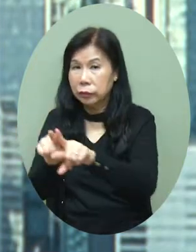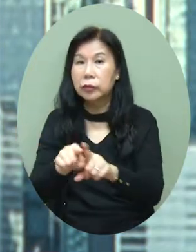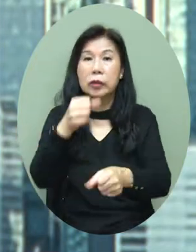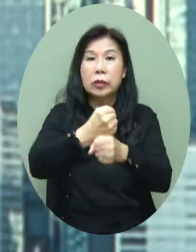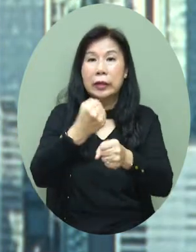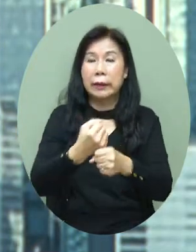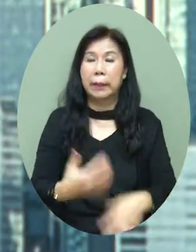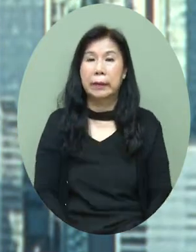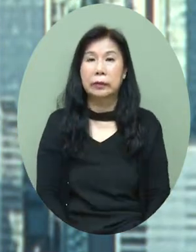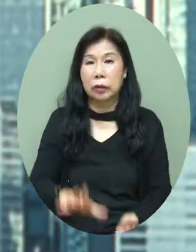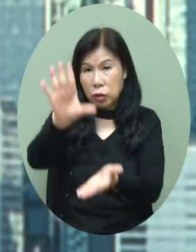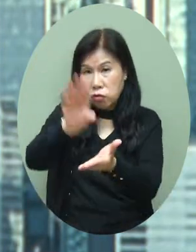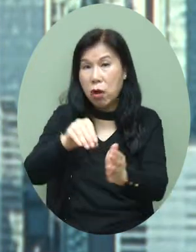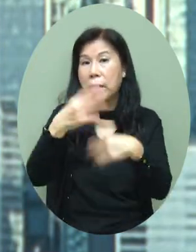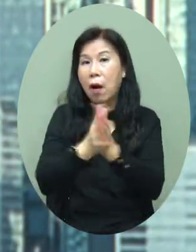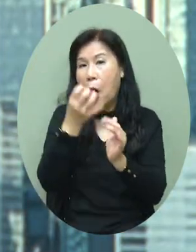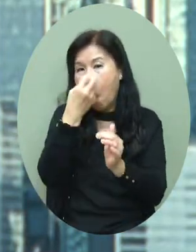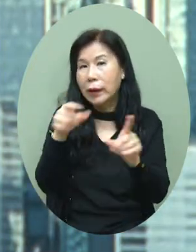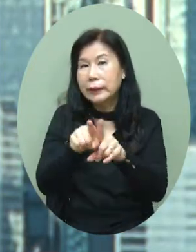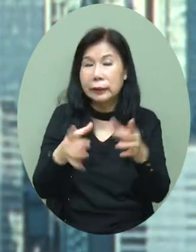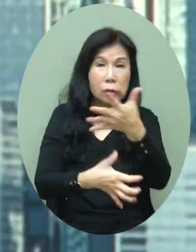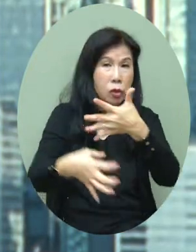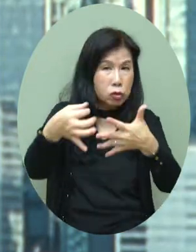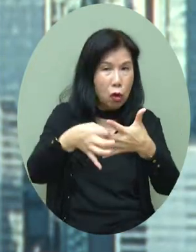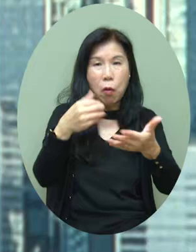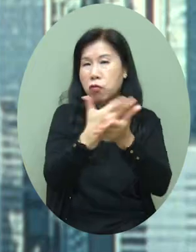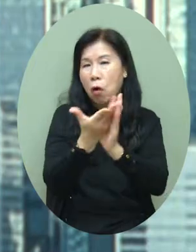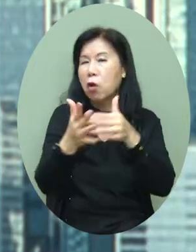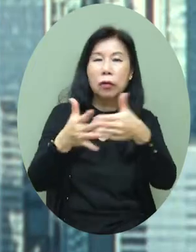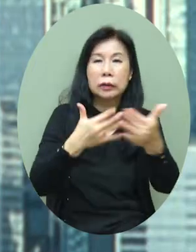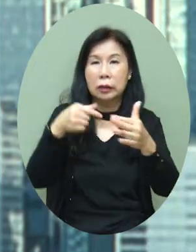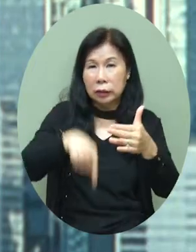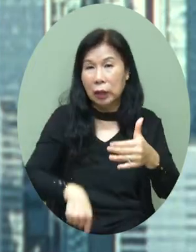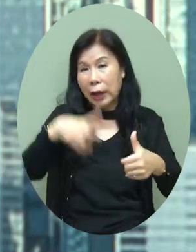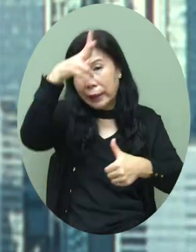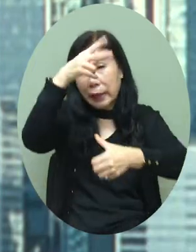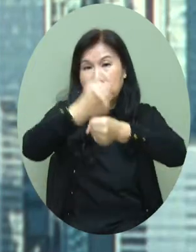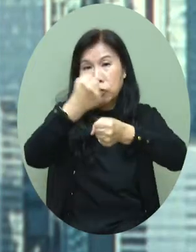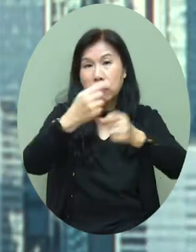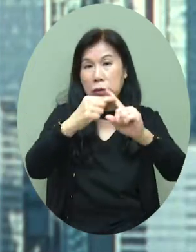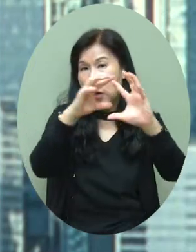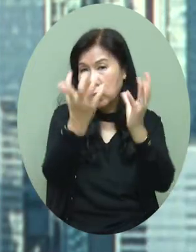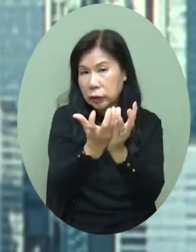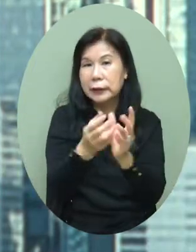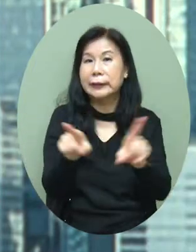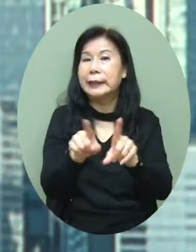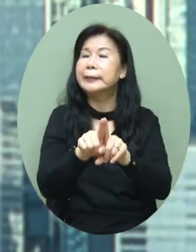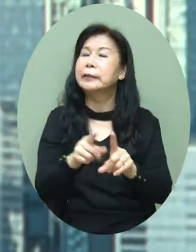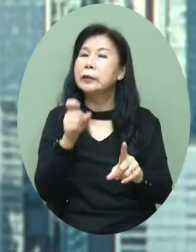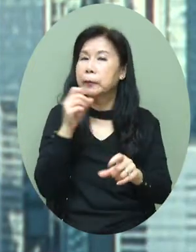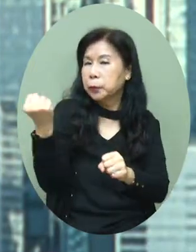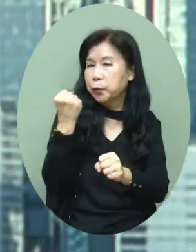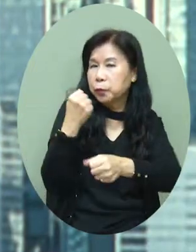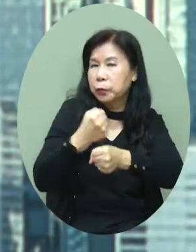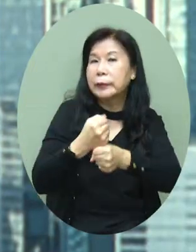啲令整體香港都會進步嘅事啦，等等咧，呢啲都係對公務員呢係有好大嘅動力